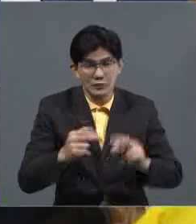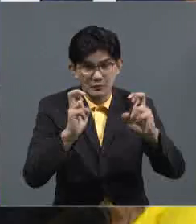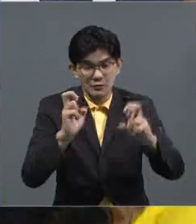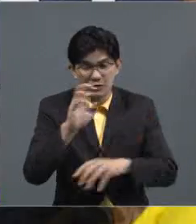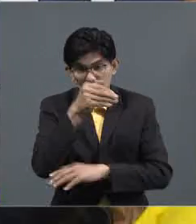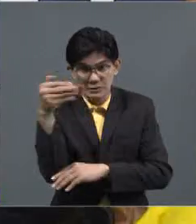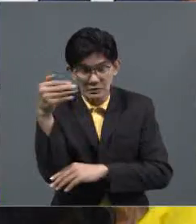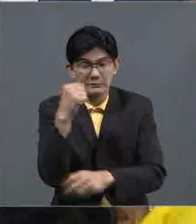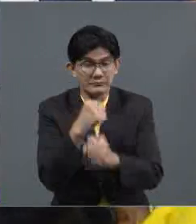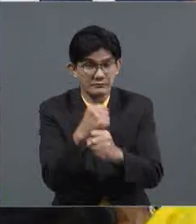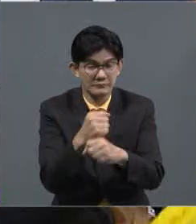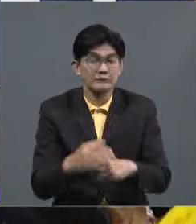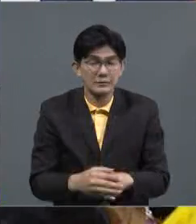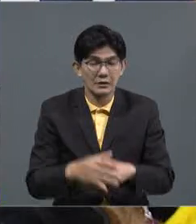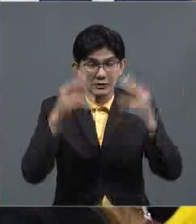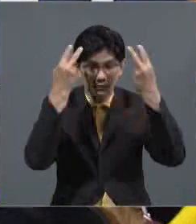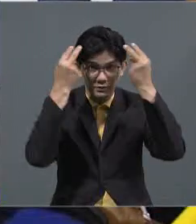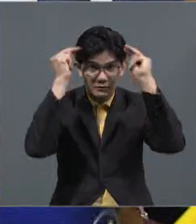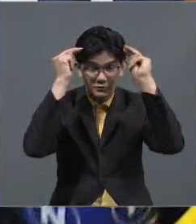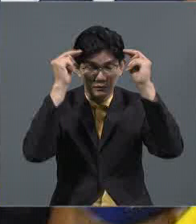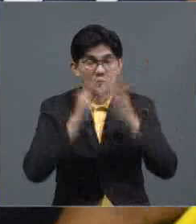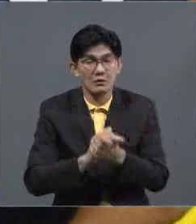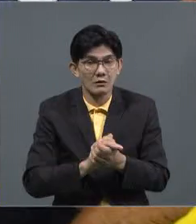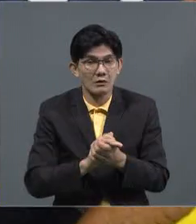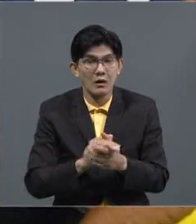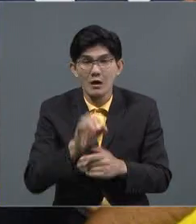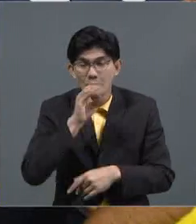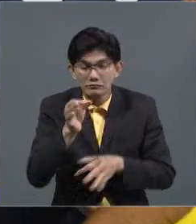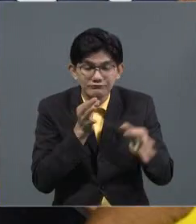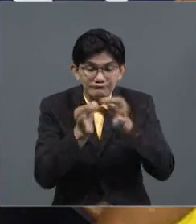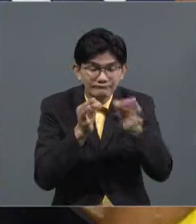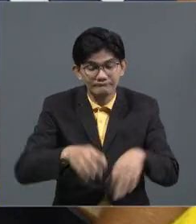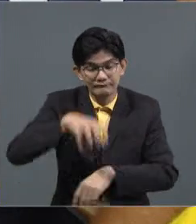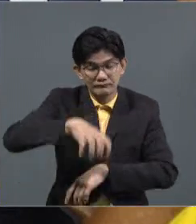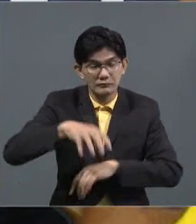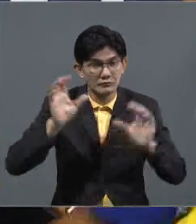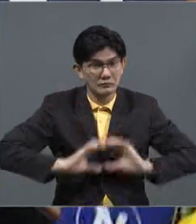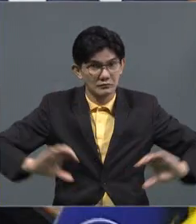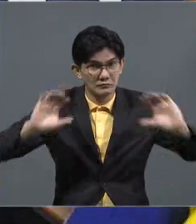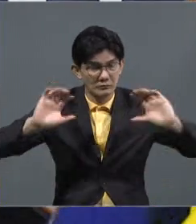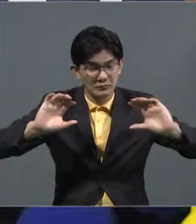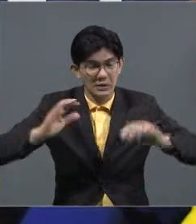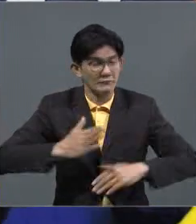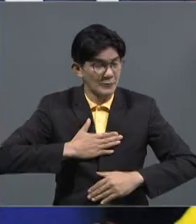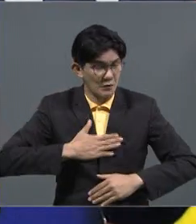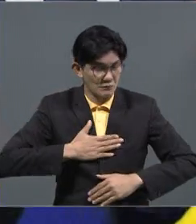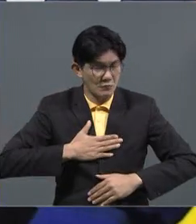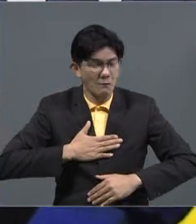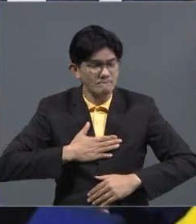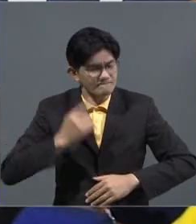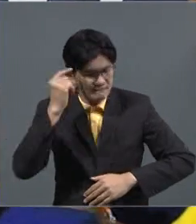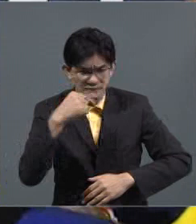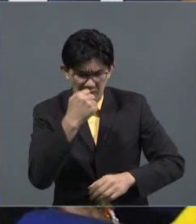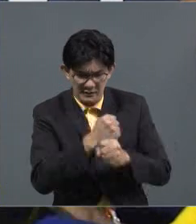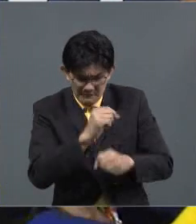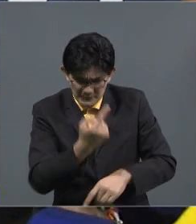งชาติทางท่านนายกรัฐมนตรีได้ออกมาแถลงที่ทำเนียบรัฐบาลว่าเราจะต้องตามหาต้นต